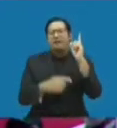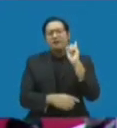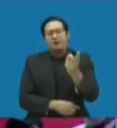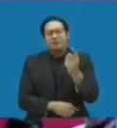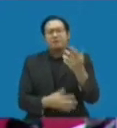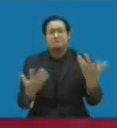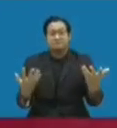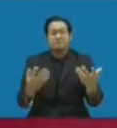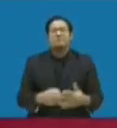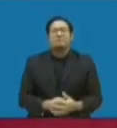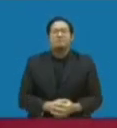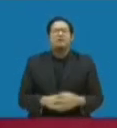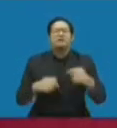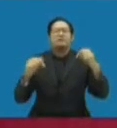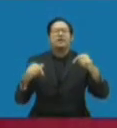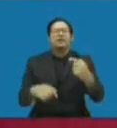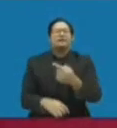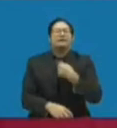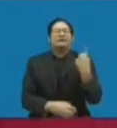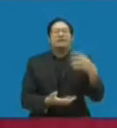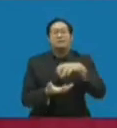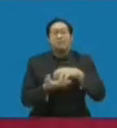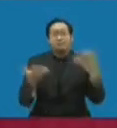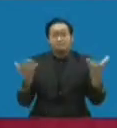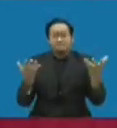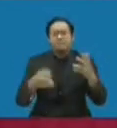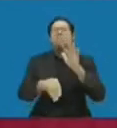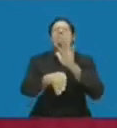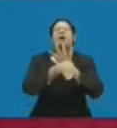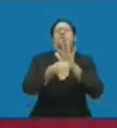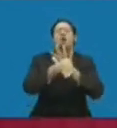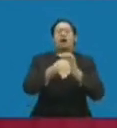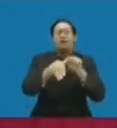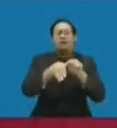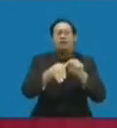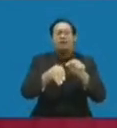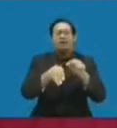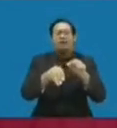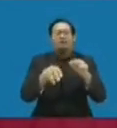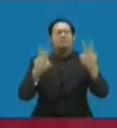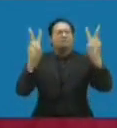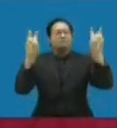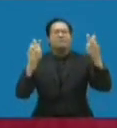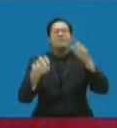saat ini kita berada di tanah Papua Hai surga kecil bagian rangkaian kepulauan nusantara